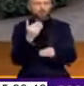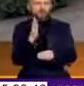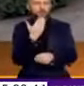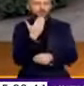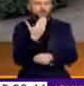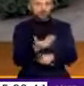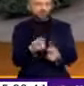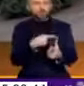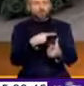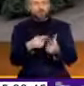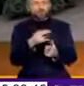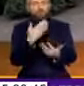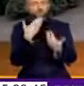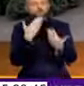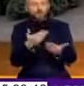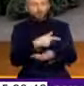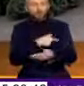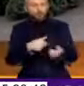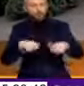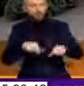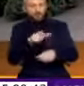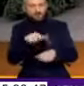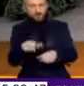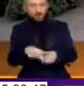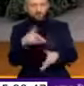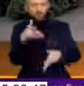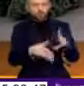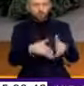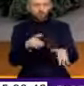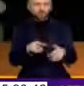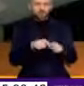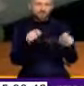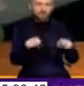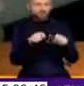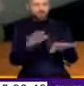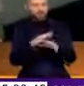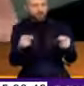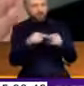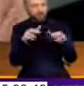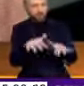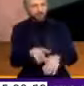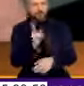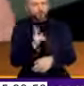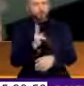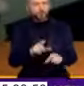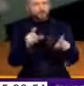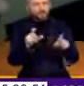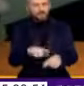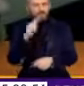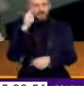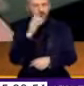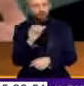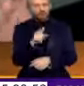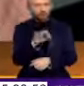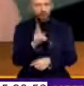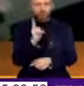запитаємо, чи по зверненні депутатської комісії мешканців оболоні відкрито кримінальне провадження, хто сидить в Лук'янівському